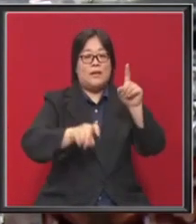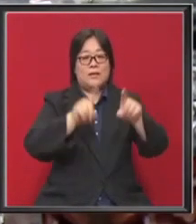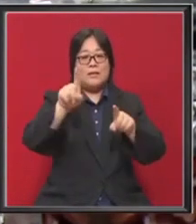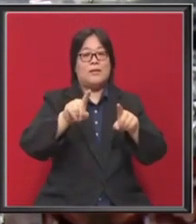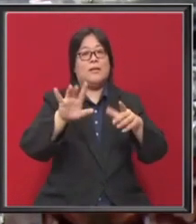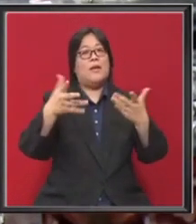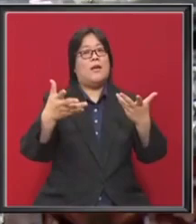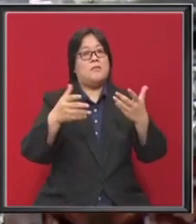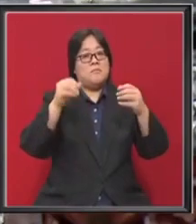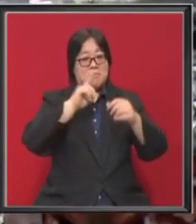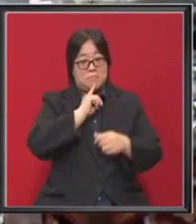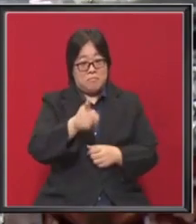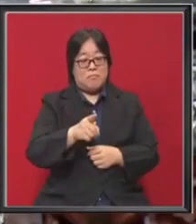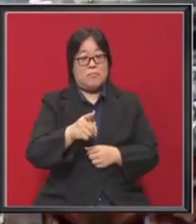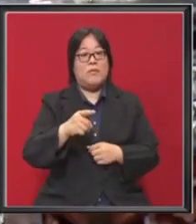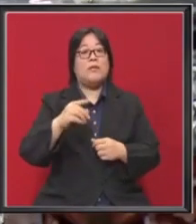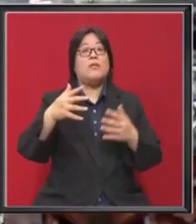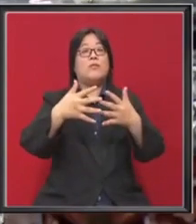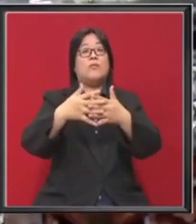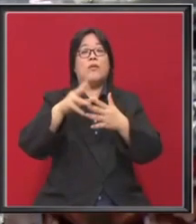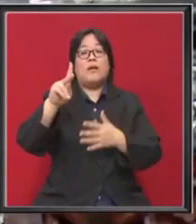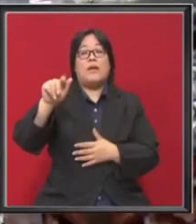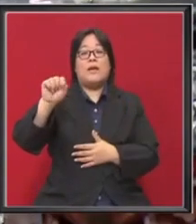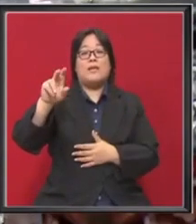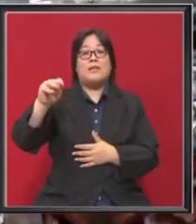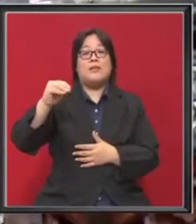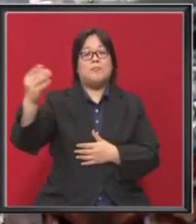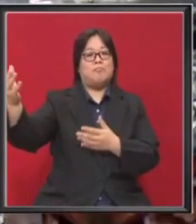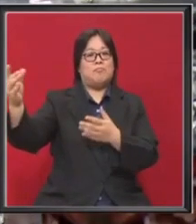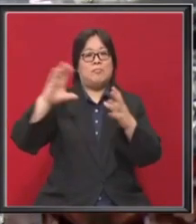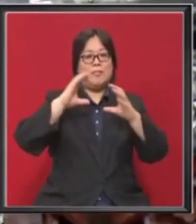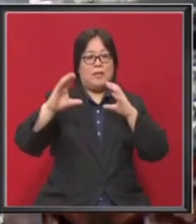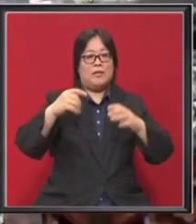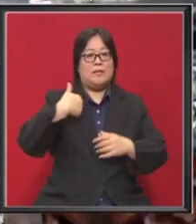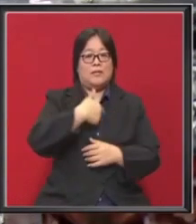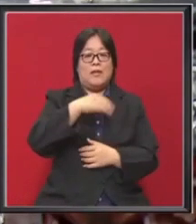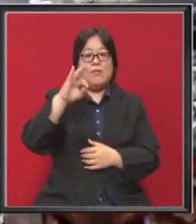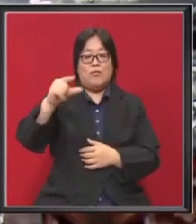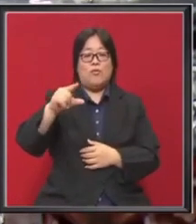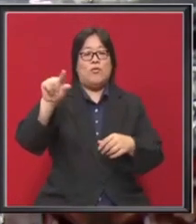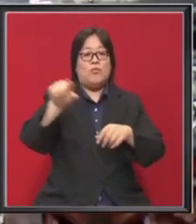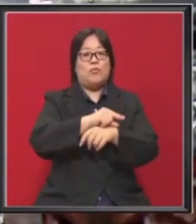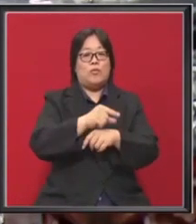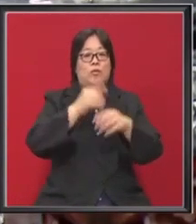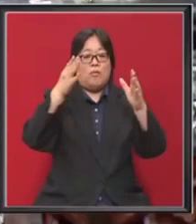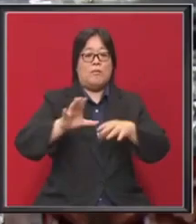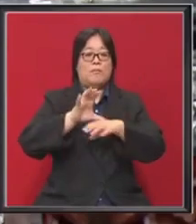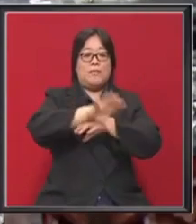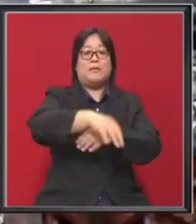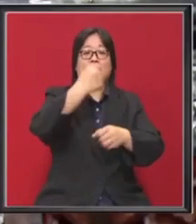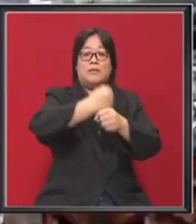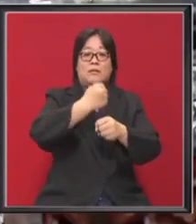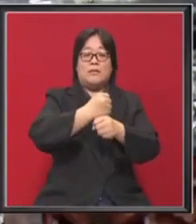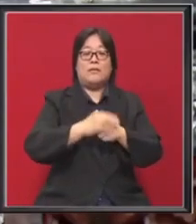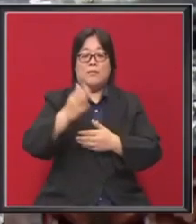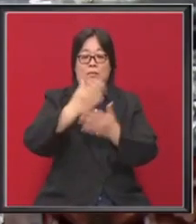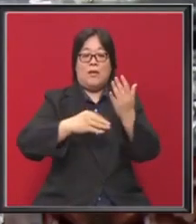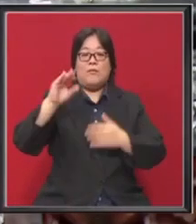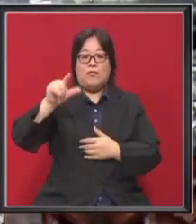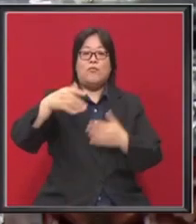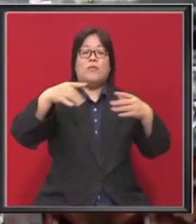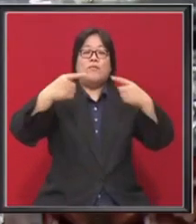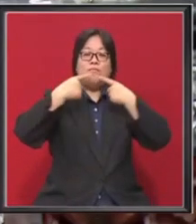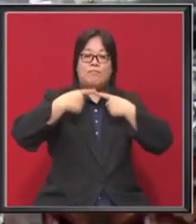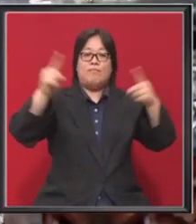sejauh mana kebenaran dakwahnya Houston body protection berkata FB menggunakan tenaga buruh paksa PRJ telah